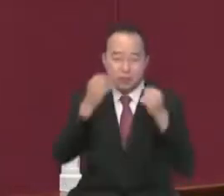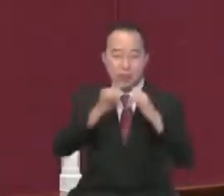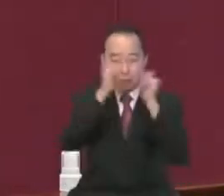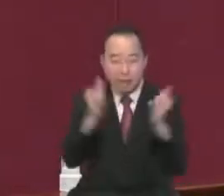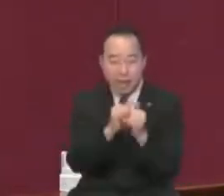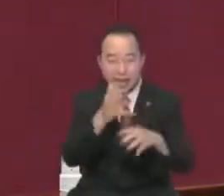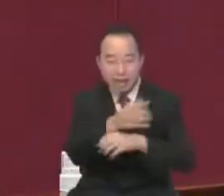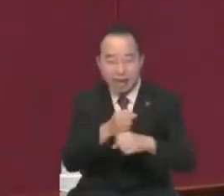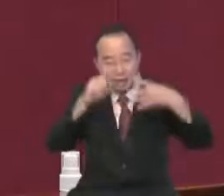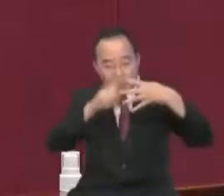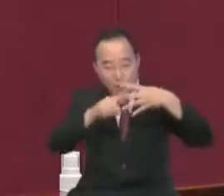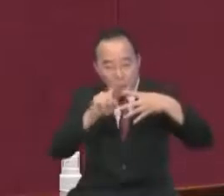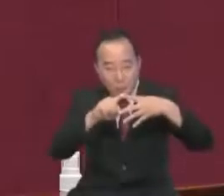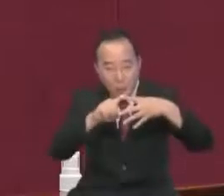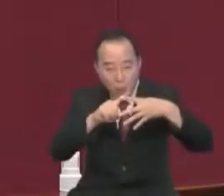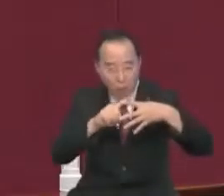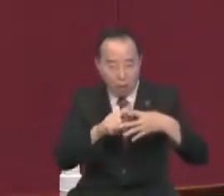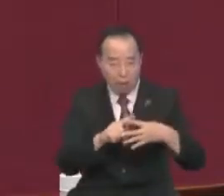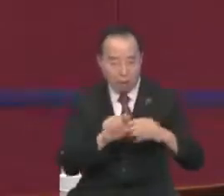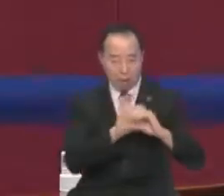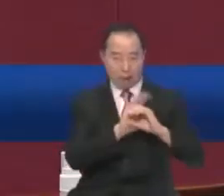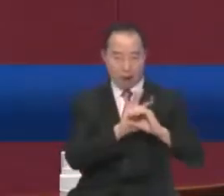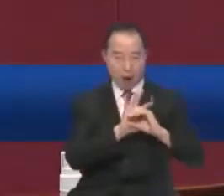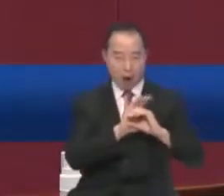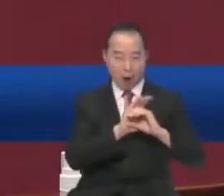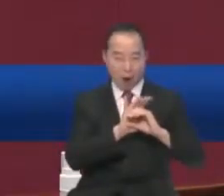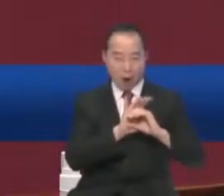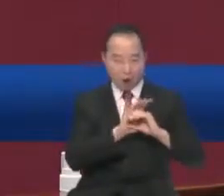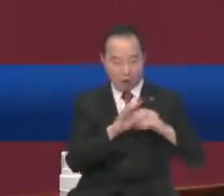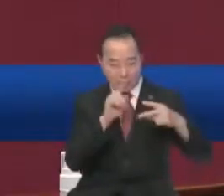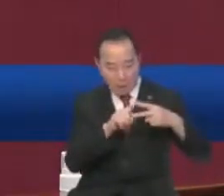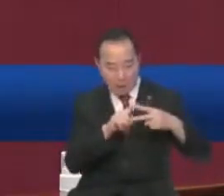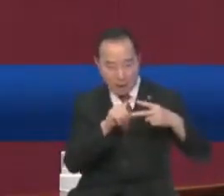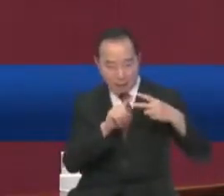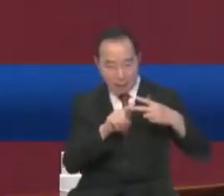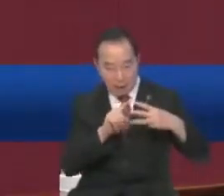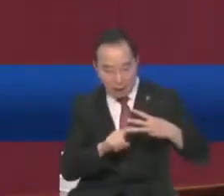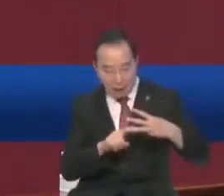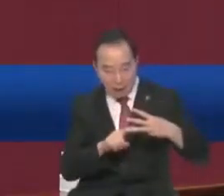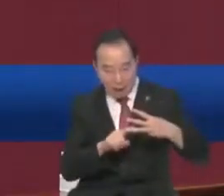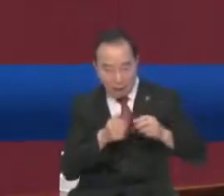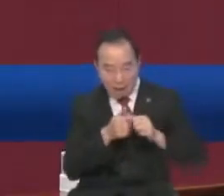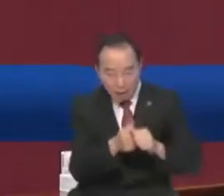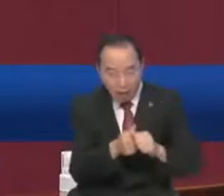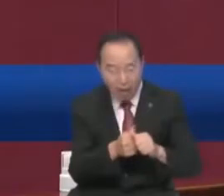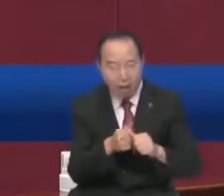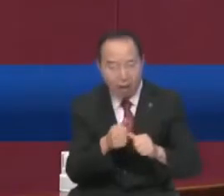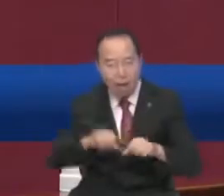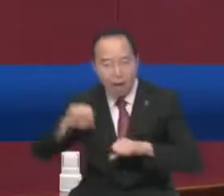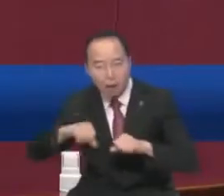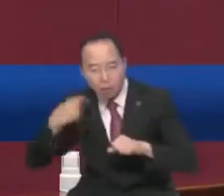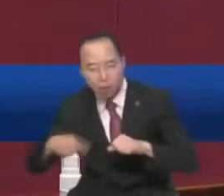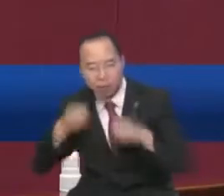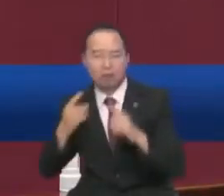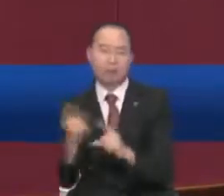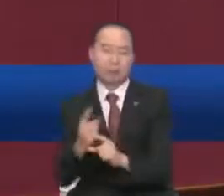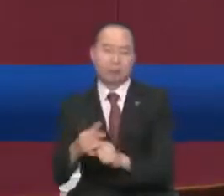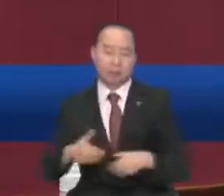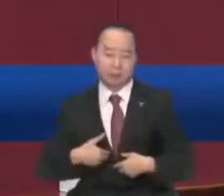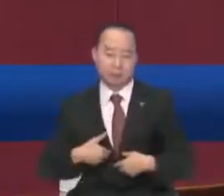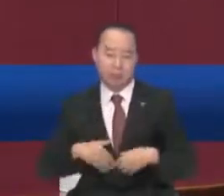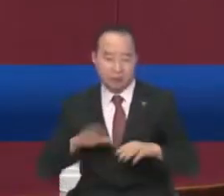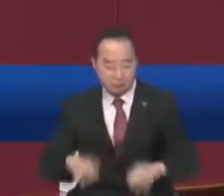제안입니다. 방역 단계별로 코로나 재난 매뉴얼을 제도화합시다. 현재 방역 1단계는